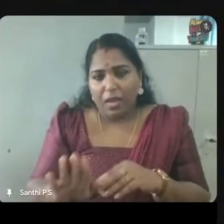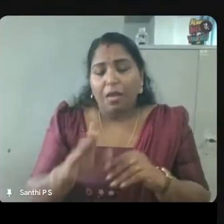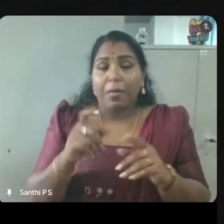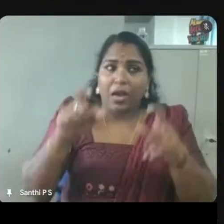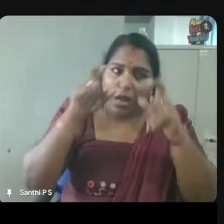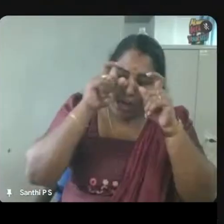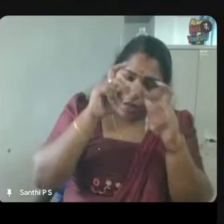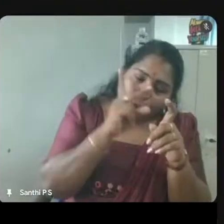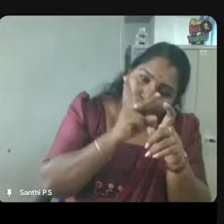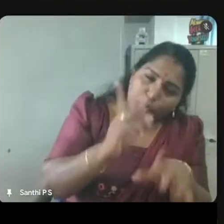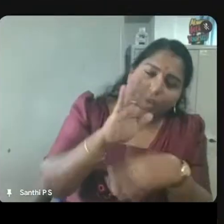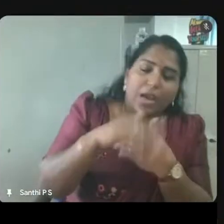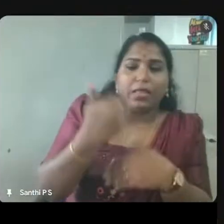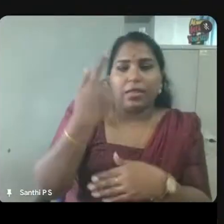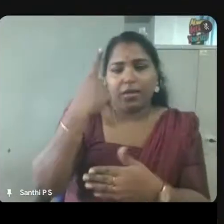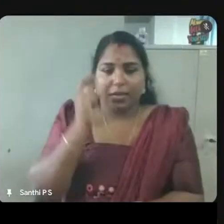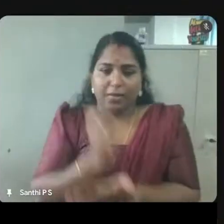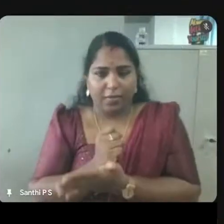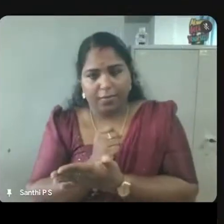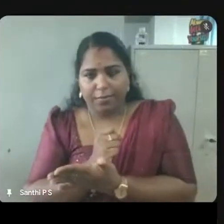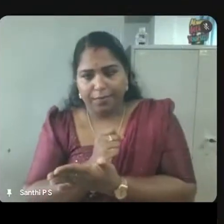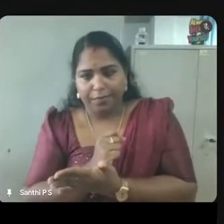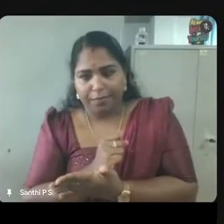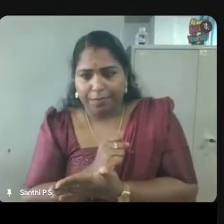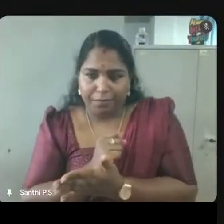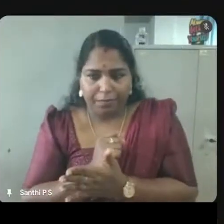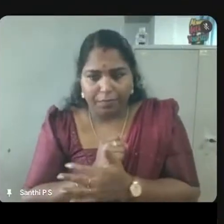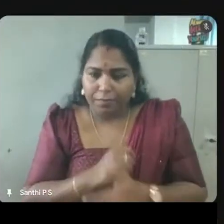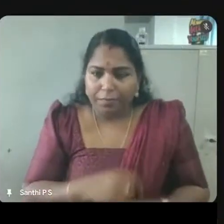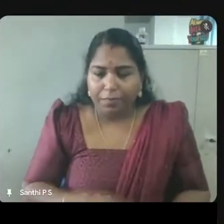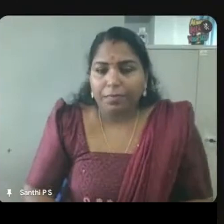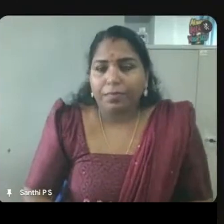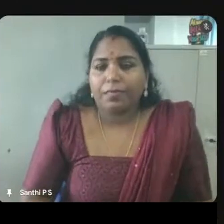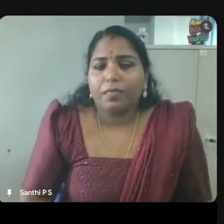പറ്റും എന്താണ് മാമിന് ട്രീറ്റ്മെന്റ് വേണ്ടത് എന്നുള്ളത്.